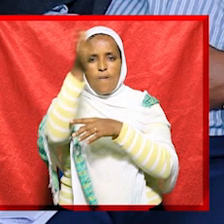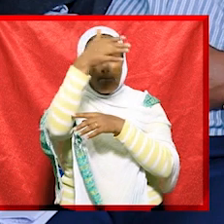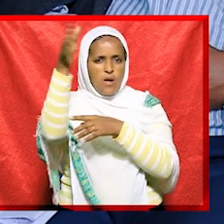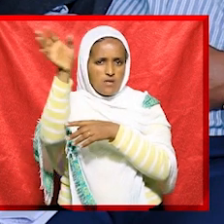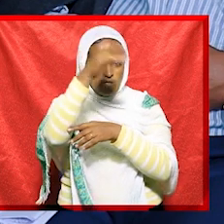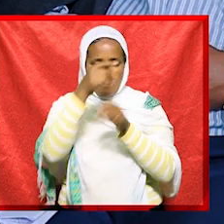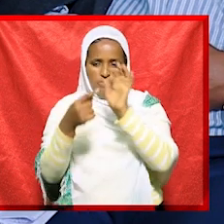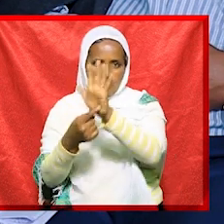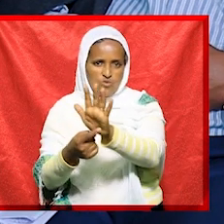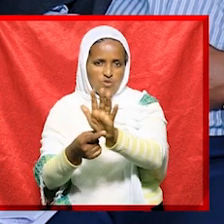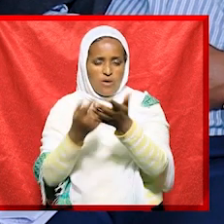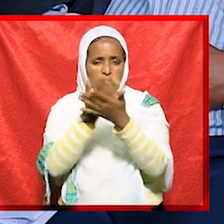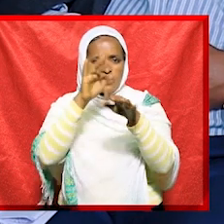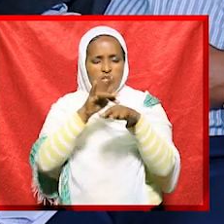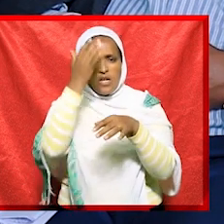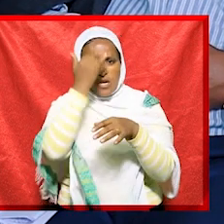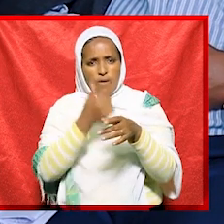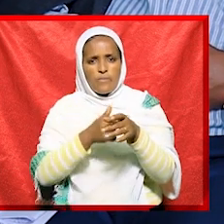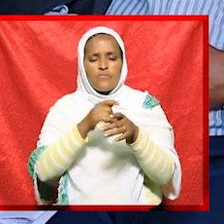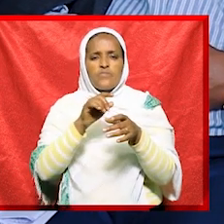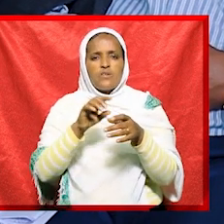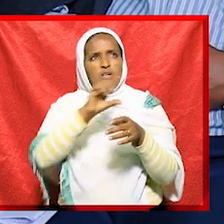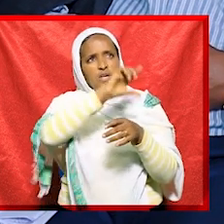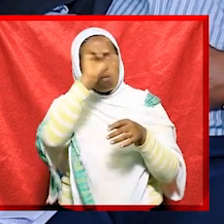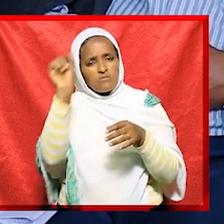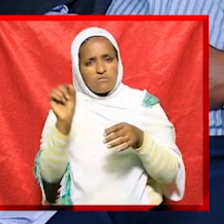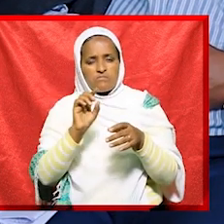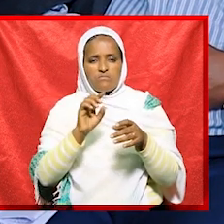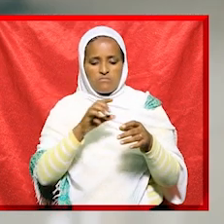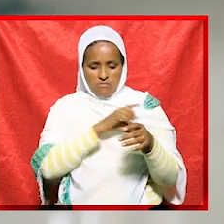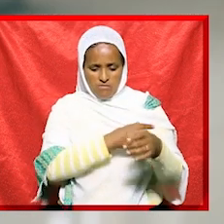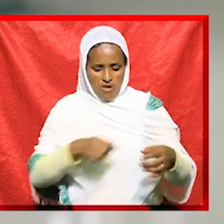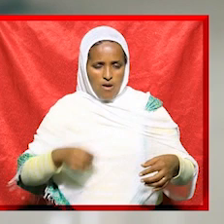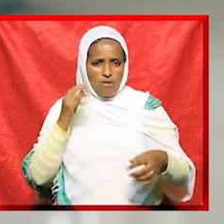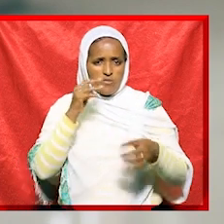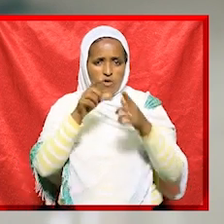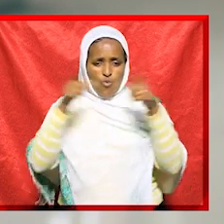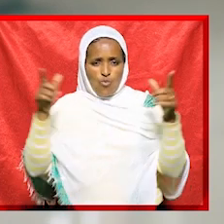ባንዲራ ነው የሚያሳዩት። በነገራችን ላይ ለምንድን ነው ሬንቦ ቀስተ ደመናውን የመረጡት?